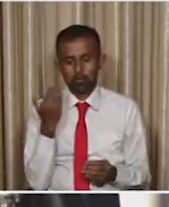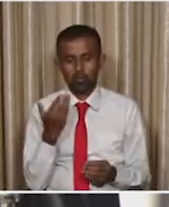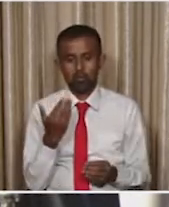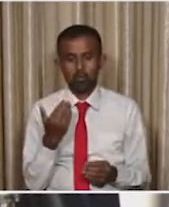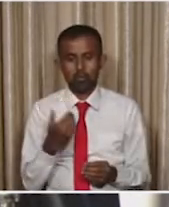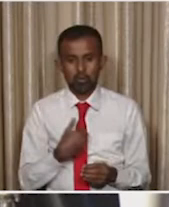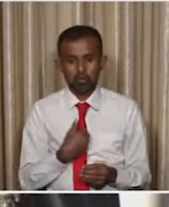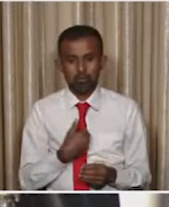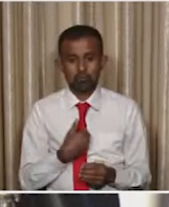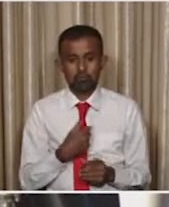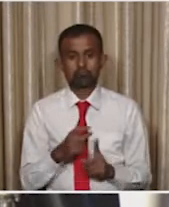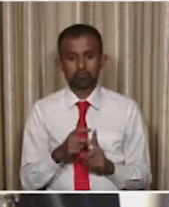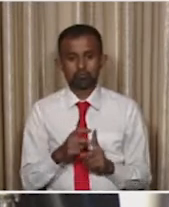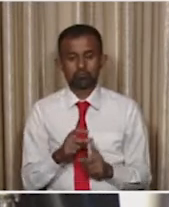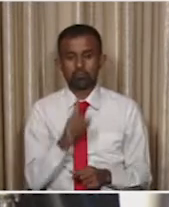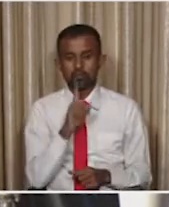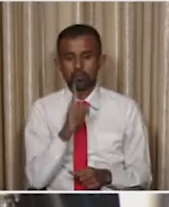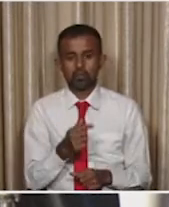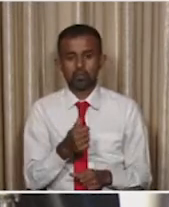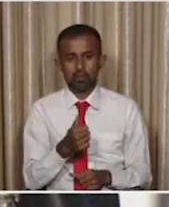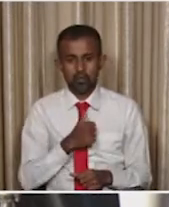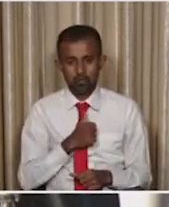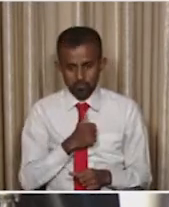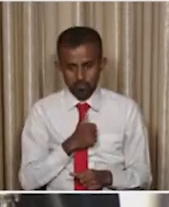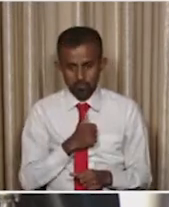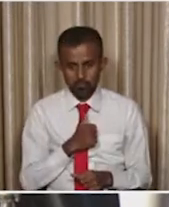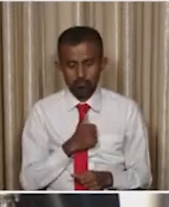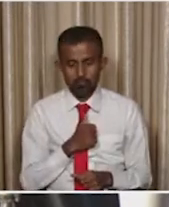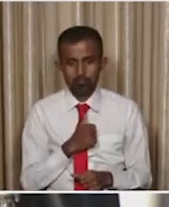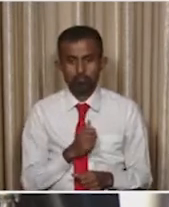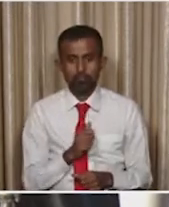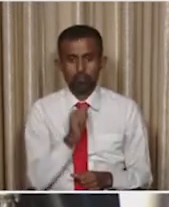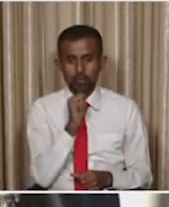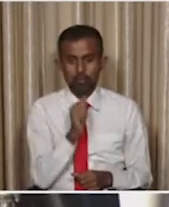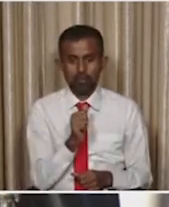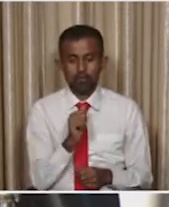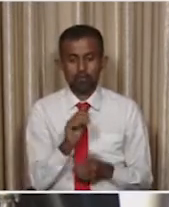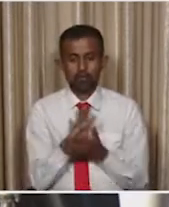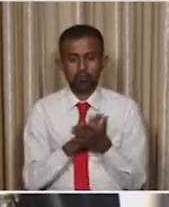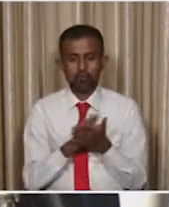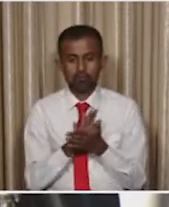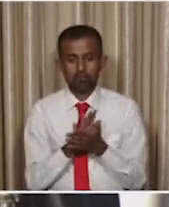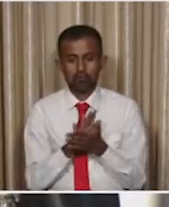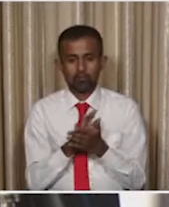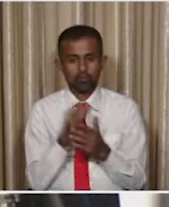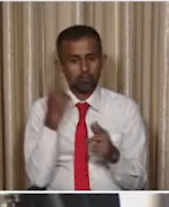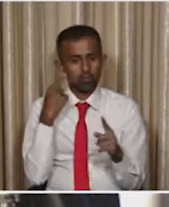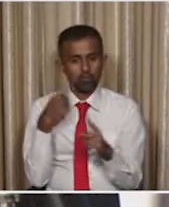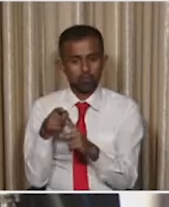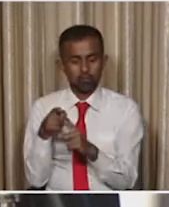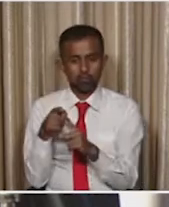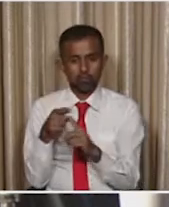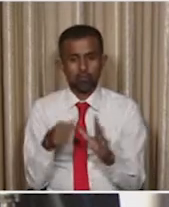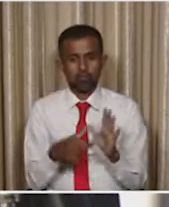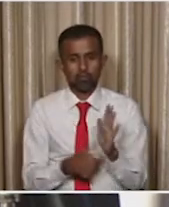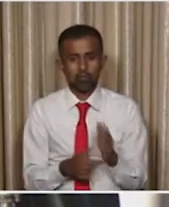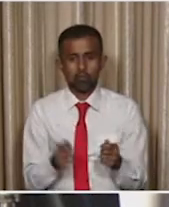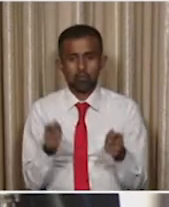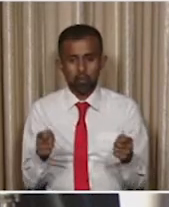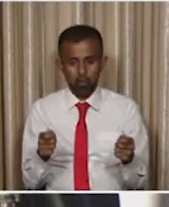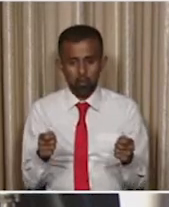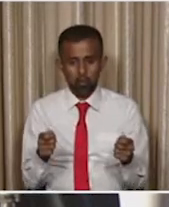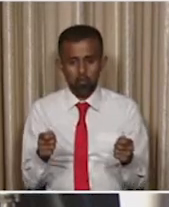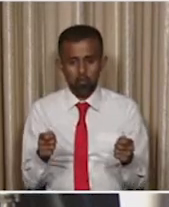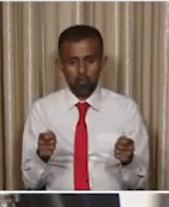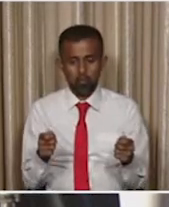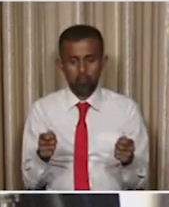இன்றைய தினம் இந்த உண்மை நல்லிணக்கத்திற்கான ஒரு சட்டமூலம் ஒன்று இங்கே தாக்கல் செய்யப்பட்டிருக்கின்றது இந்த சட்டமூலம் என்பது நான் நினைக்கின்றேன் 45 ஆம் ஆண்டு